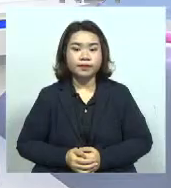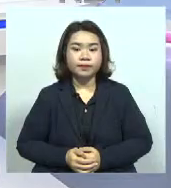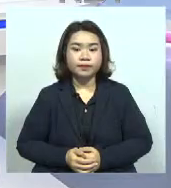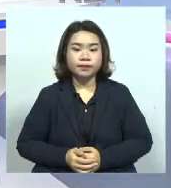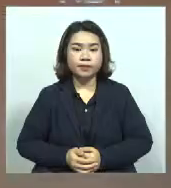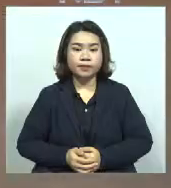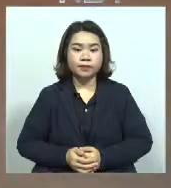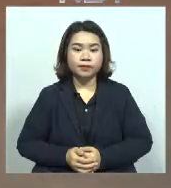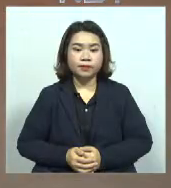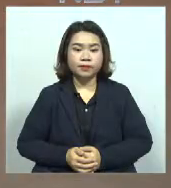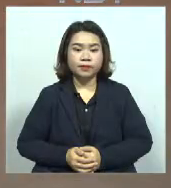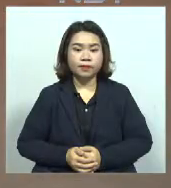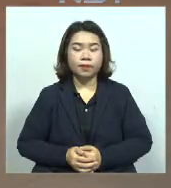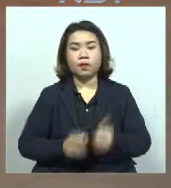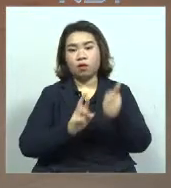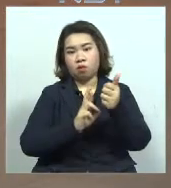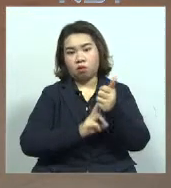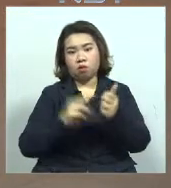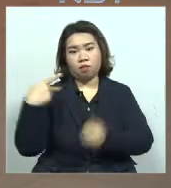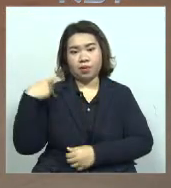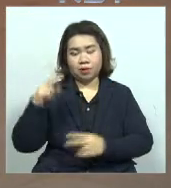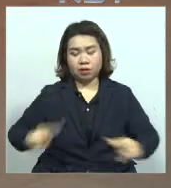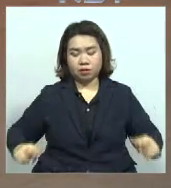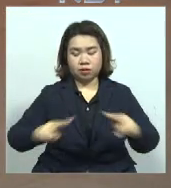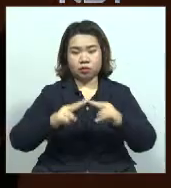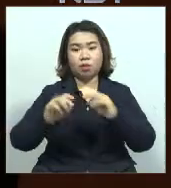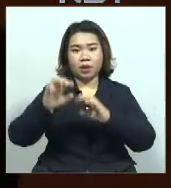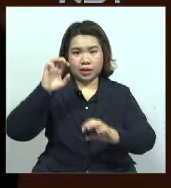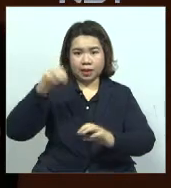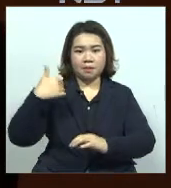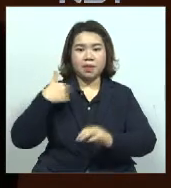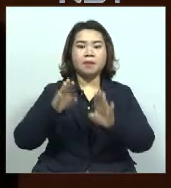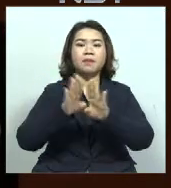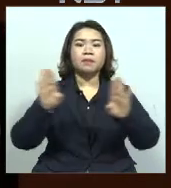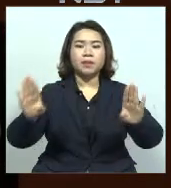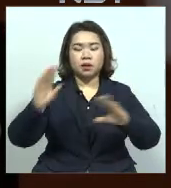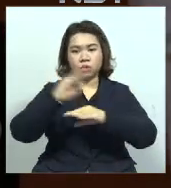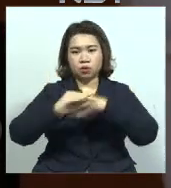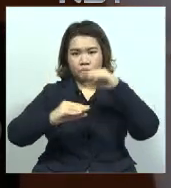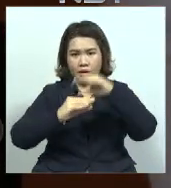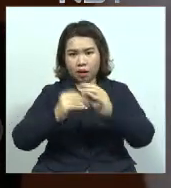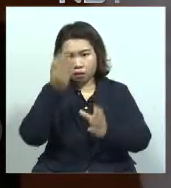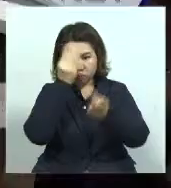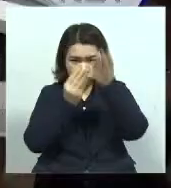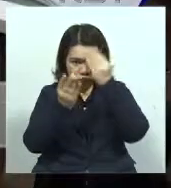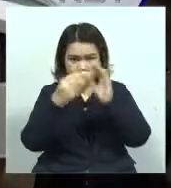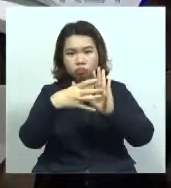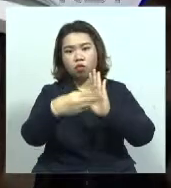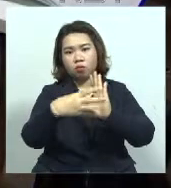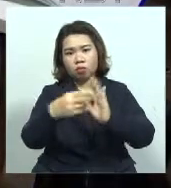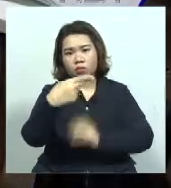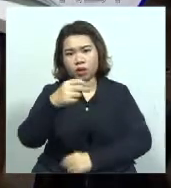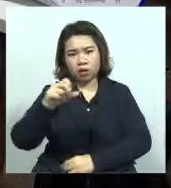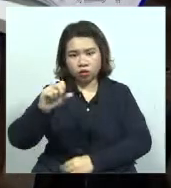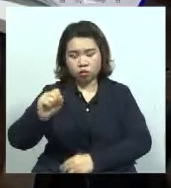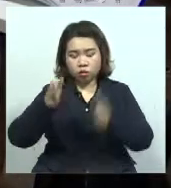โดยนายพรพศเพชรพาดรองปลัดกระทรวงมหาดไทยเป็นประธานในการเปิดโครงการศึกษาอบรมหลักสูตรนัก